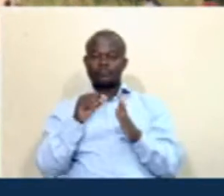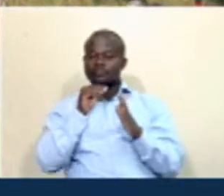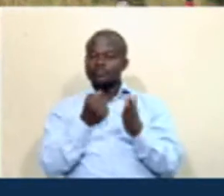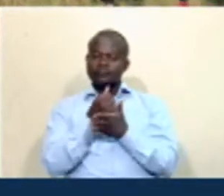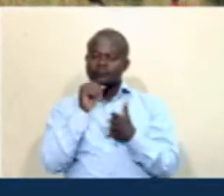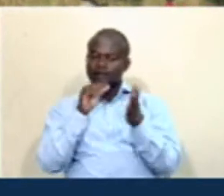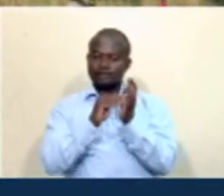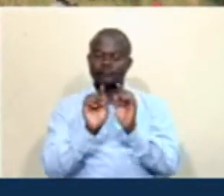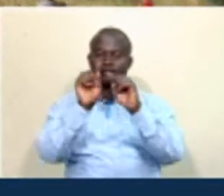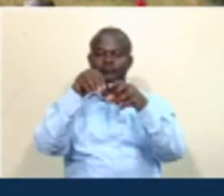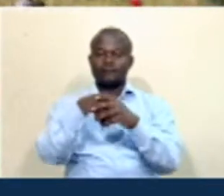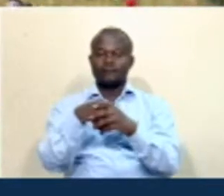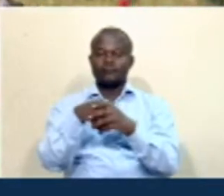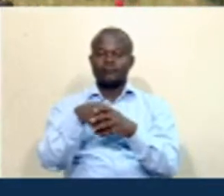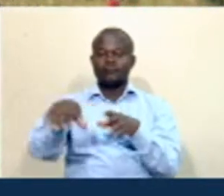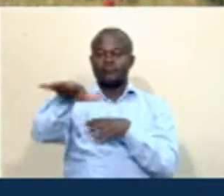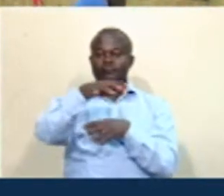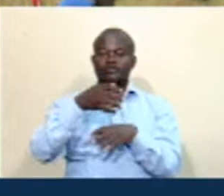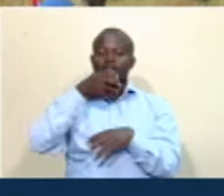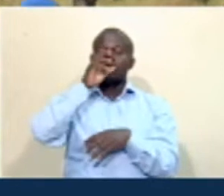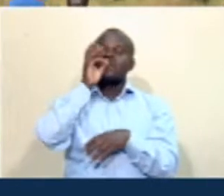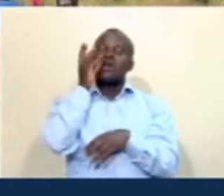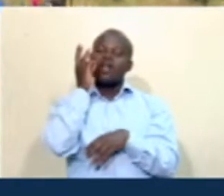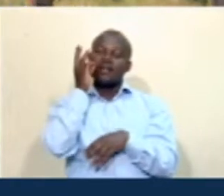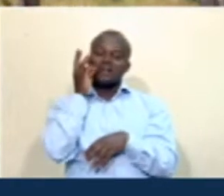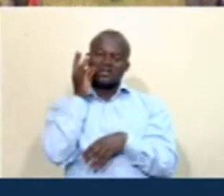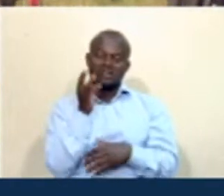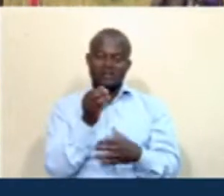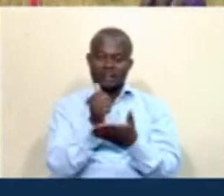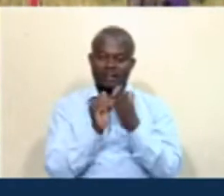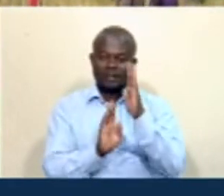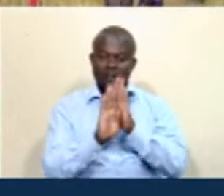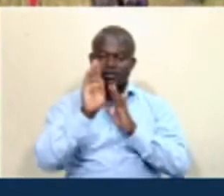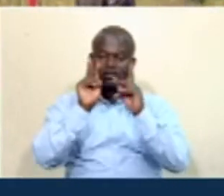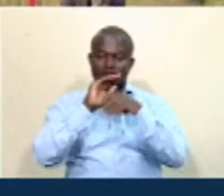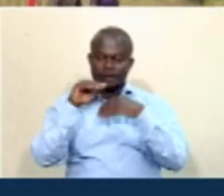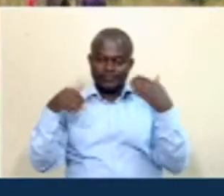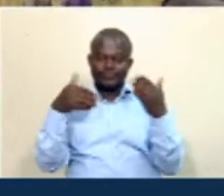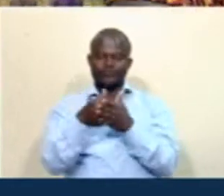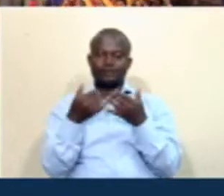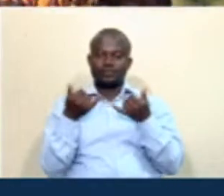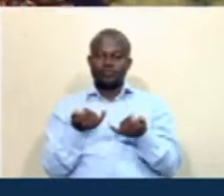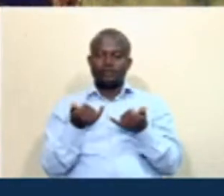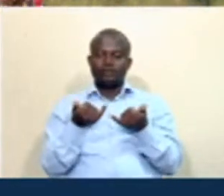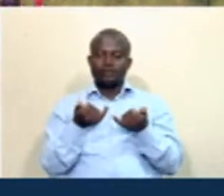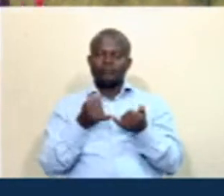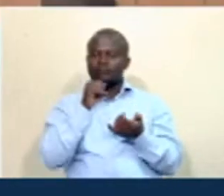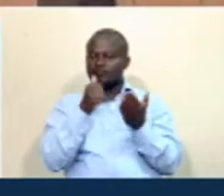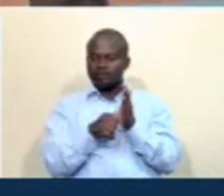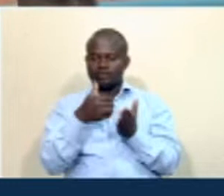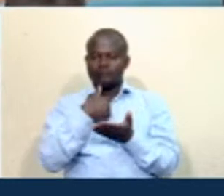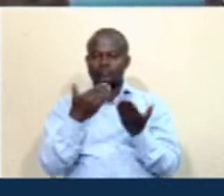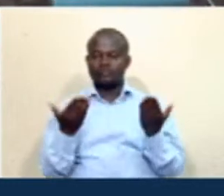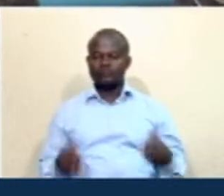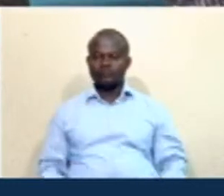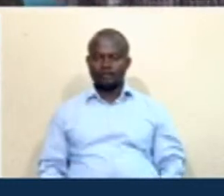gufutura ngo tujye hakujya ku ngo za Kanyanga, mbese byabashije kuduteza imbere. Umuntu uwo ari we wese ubungubu nta kibazo gifite.